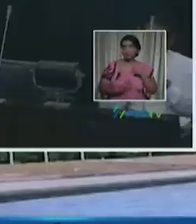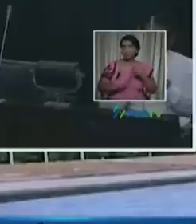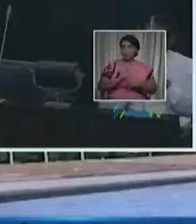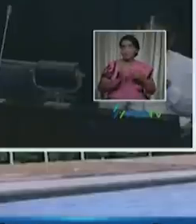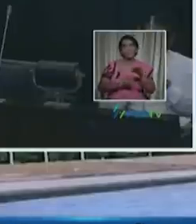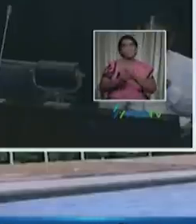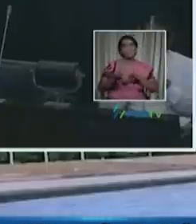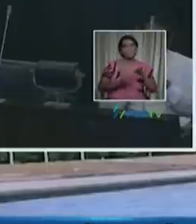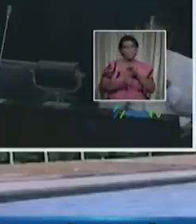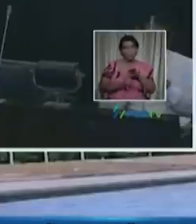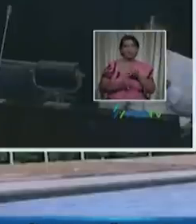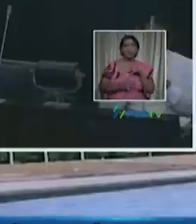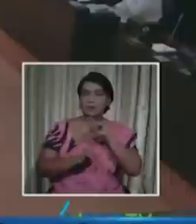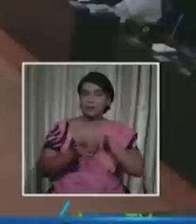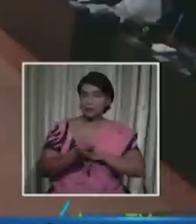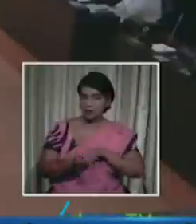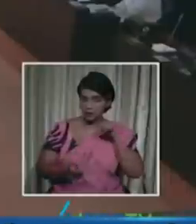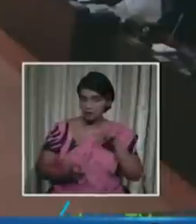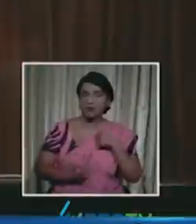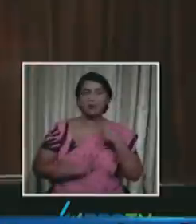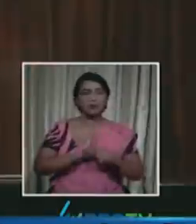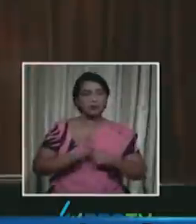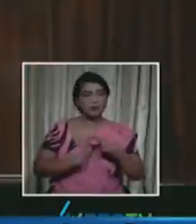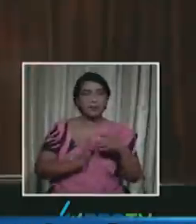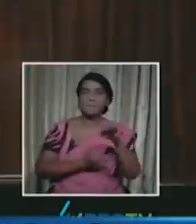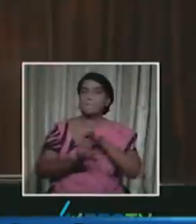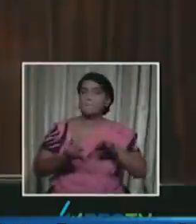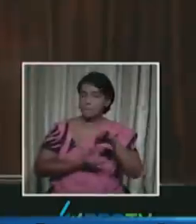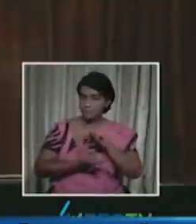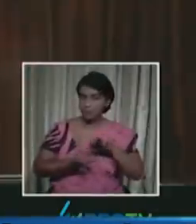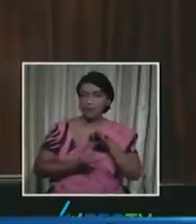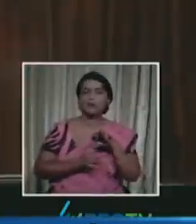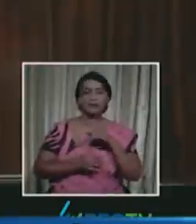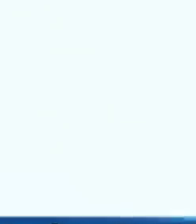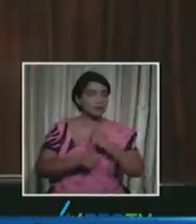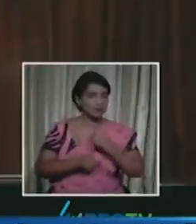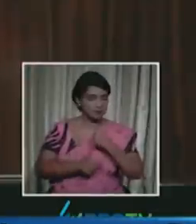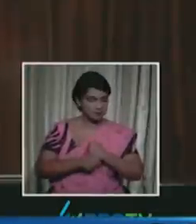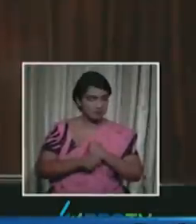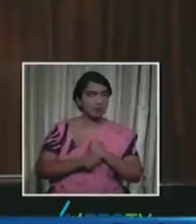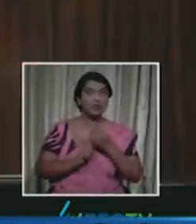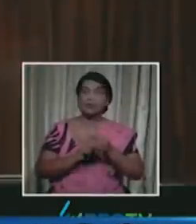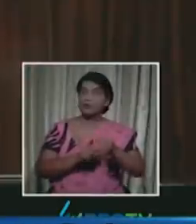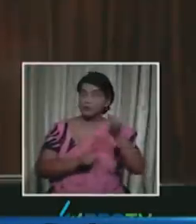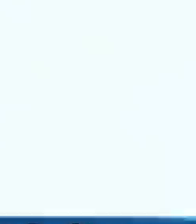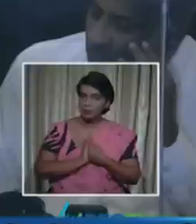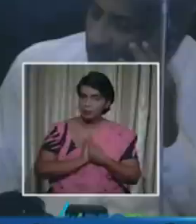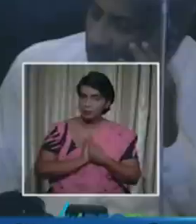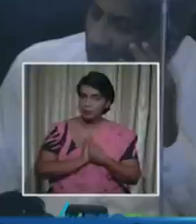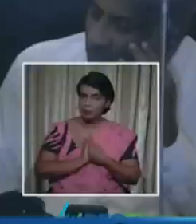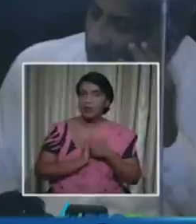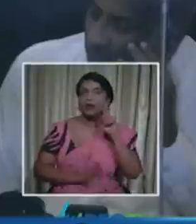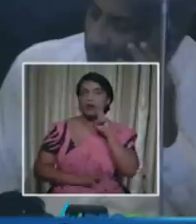මන්ත්‍රී මනුෂ නානායක ස්ථිර කළා ශ්‍රී ලංකා ප්‍රජාතාන්ත්‍රික සමාජවාදී ජනරජයේ ජනාධිපති තනතුරට